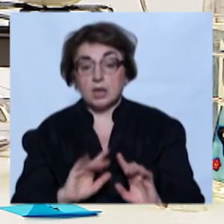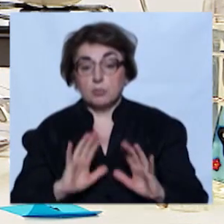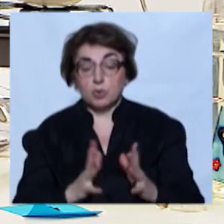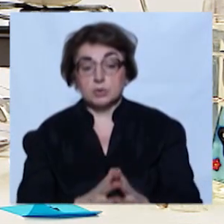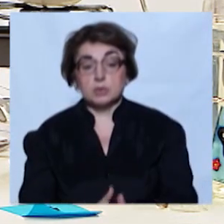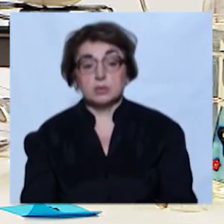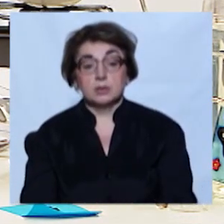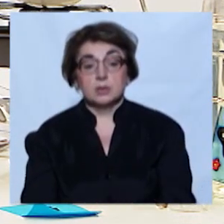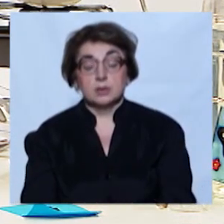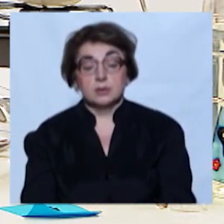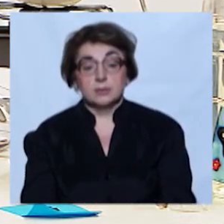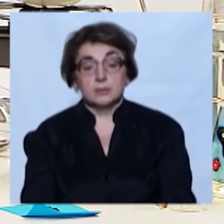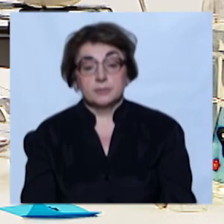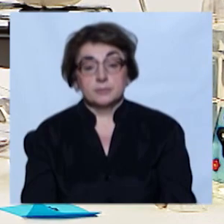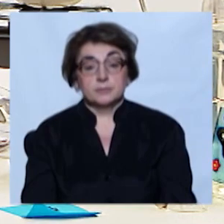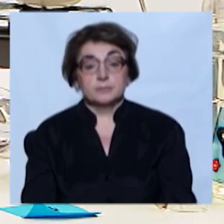ნახეთ?